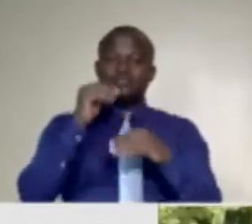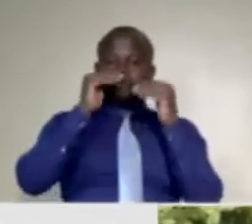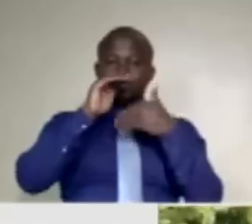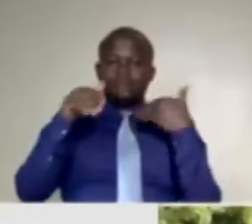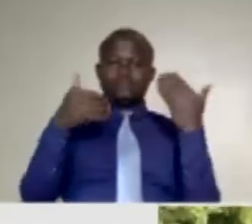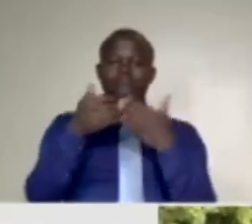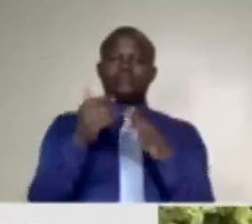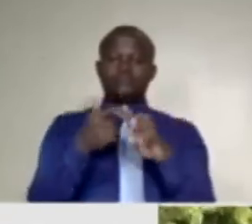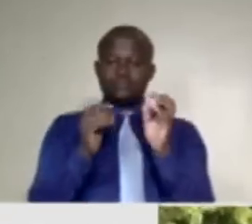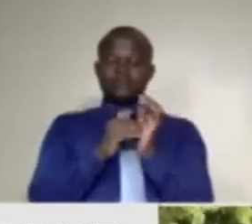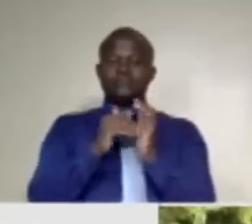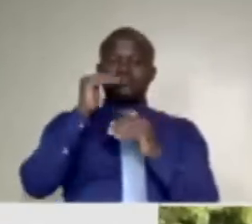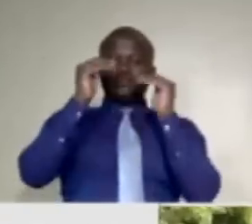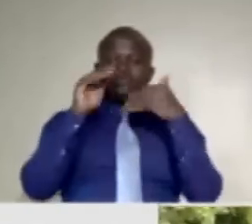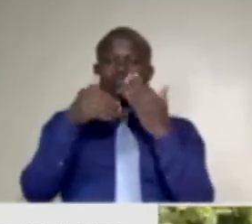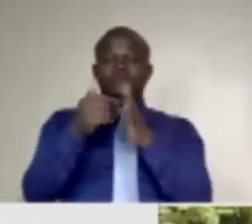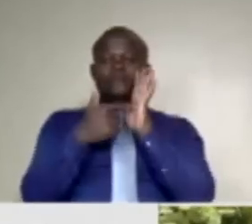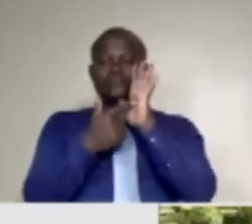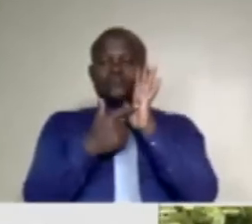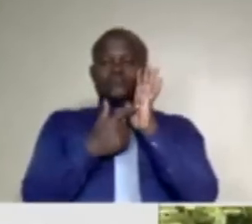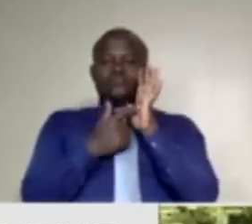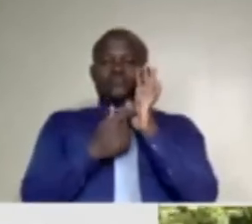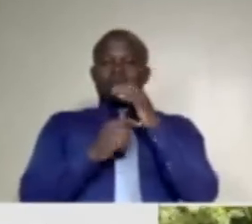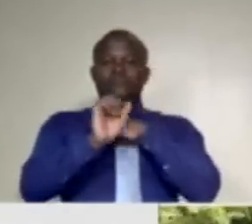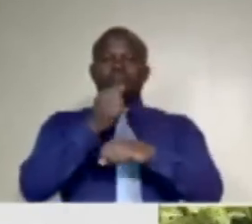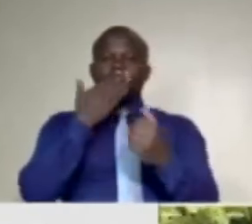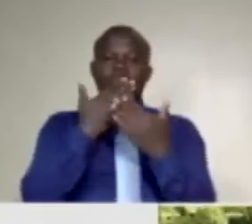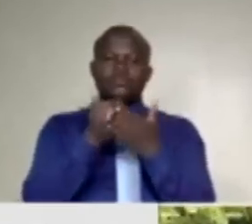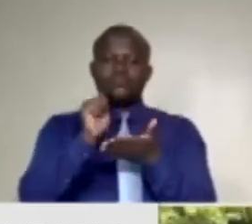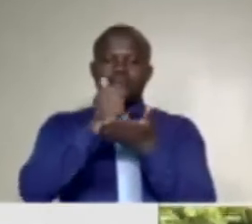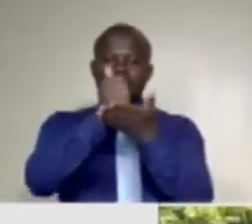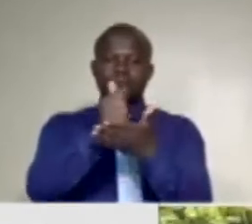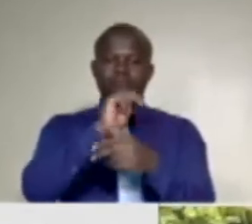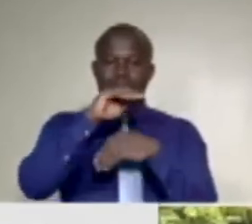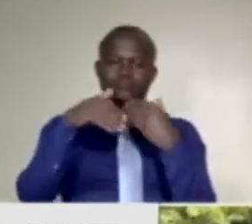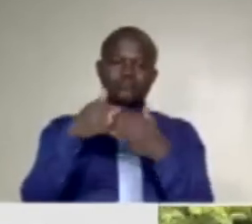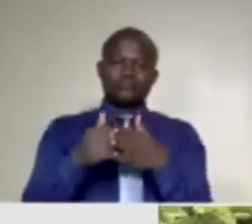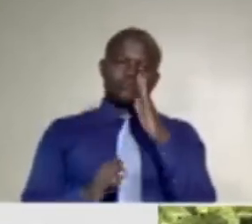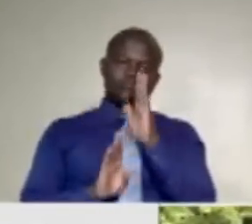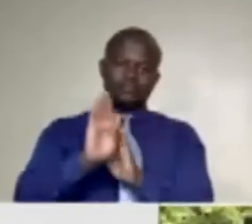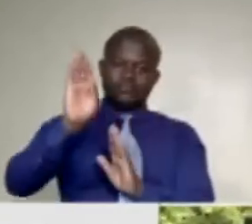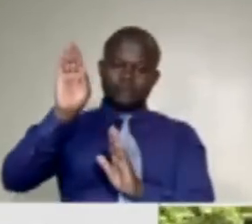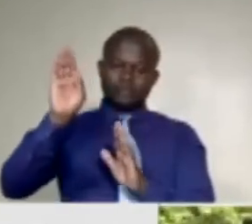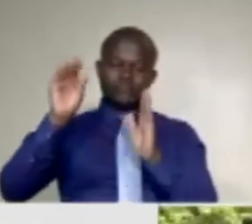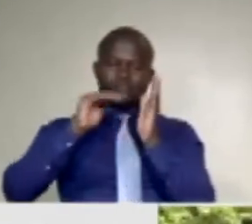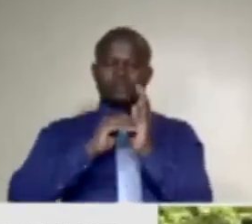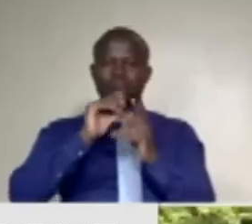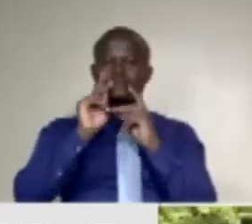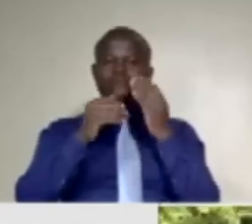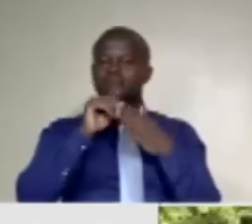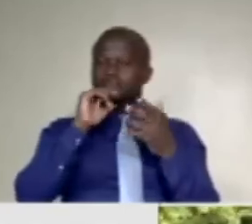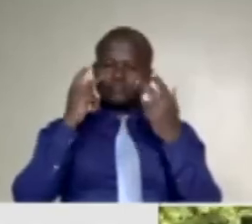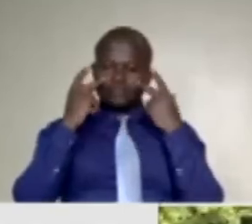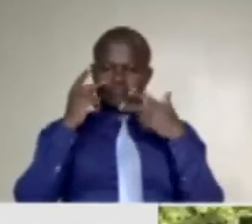rwose ariko mu rwego natwe rwo kugaragaza ko hari ibikorwa byiza twafasha umuturage tukamuteza imbere umuturage ntakabone